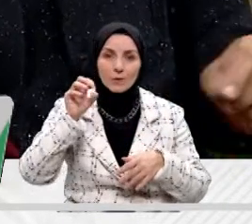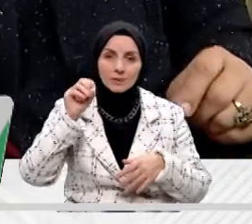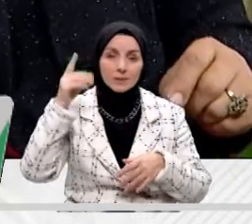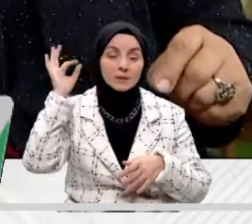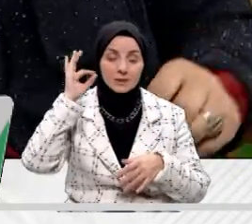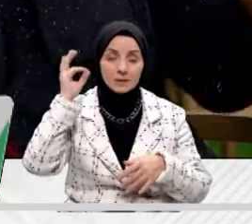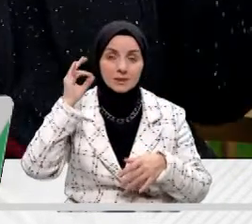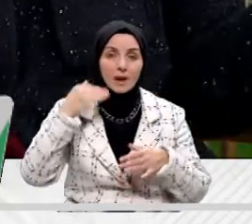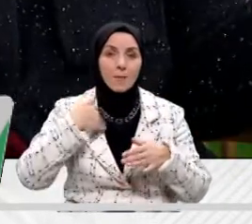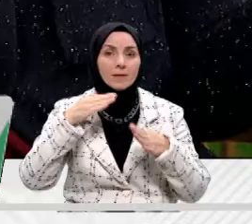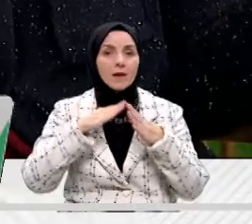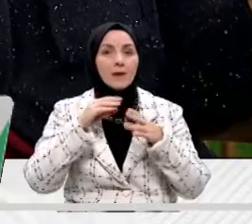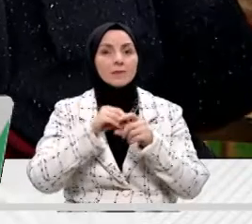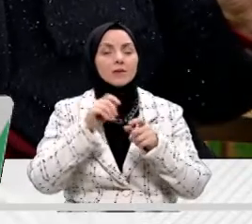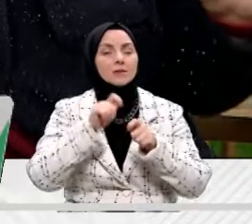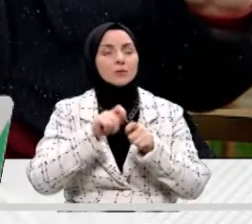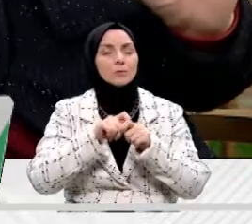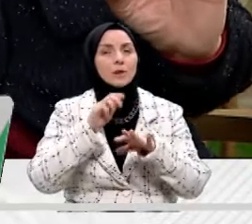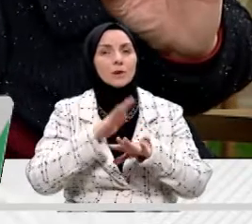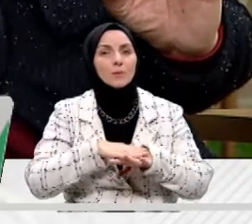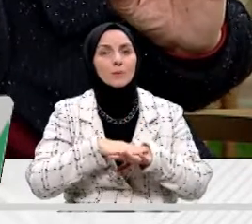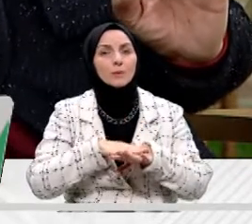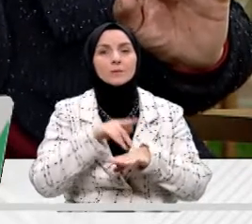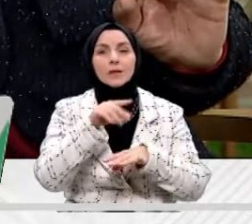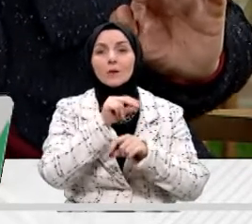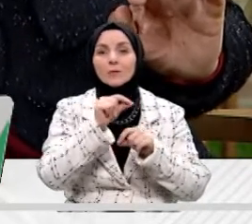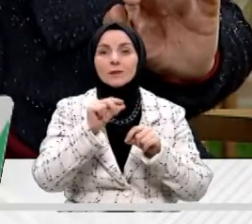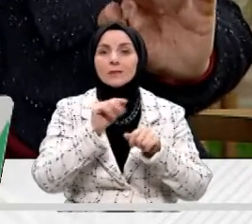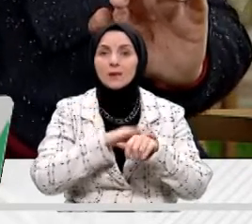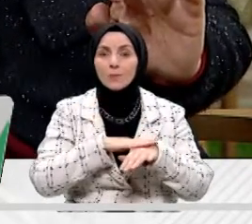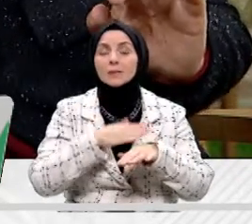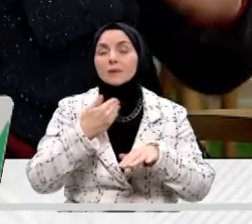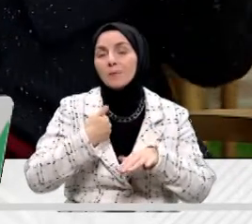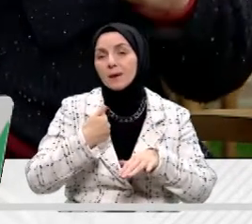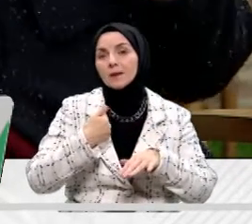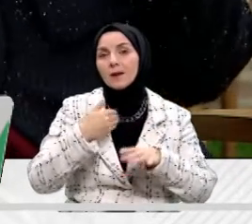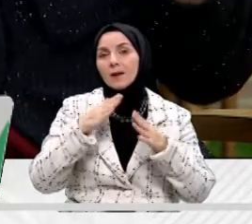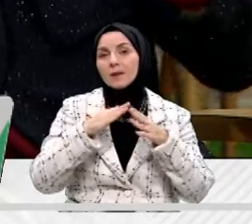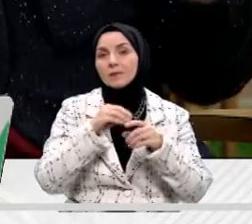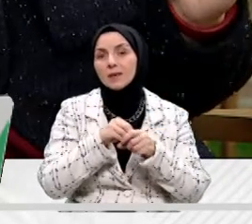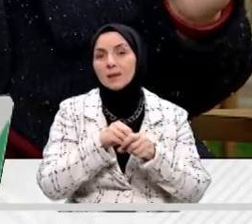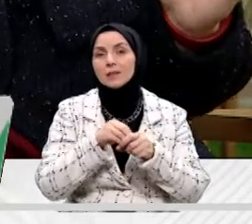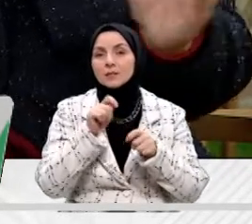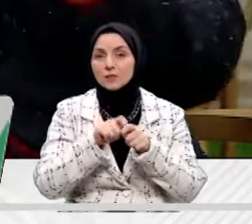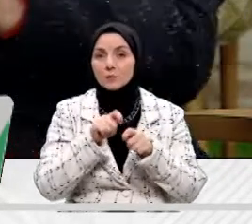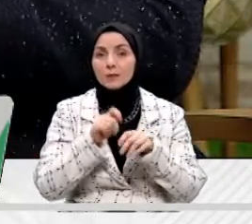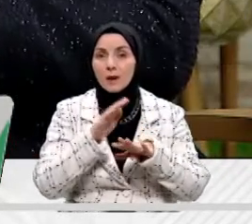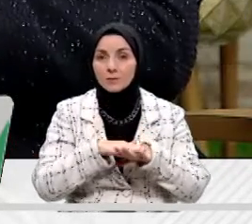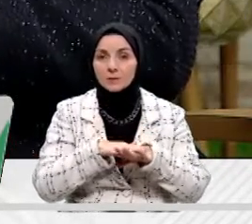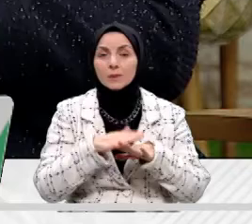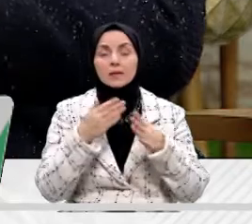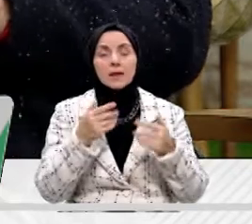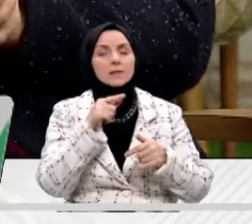yapıyorum Sen ödevini yaptın ben de yemeğimi yapıyorum Sen eğer orada öğretmeni değil dersen ben o İşimi yaptıktan sonra seni